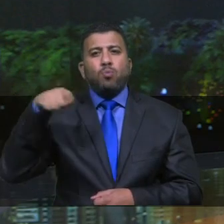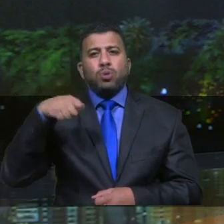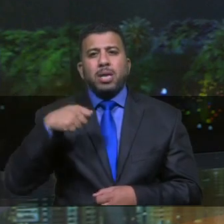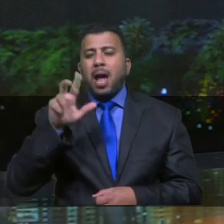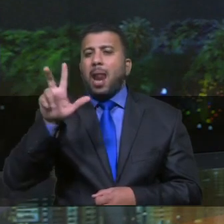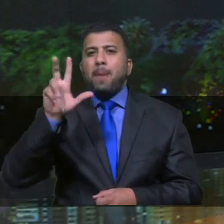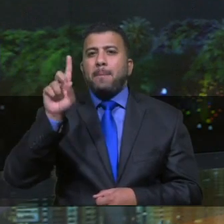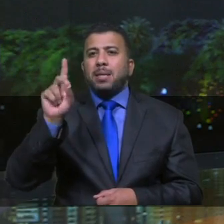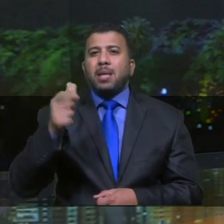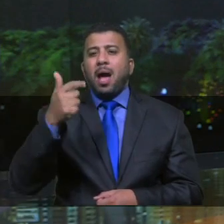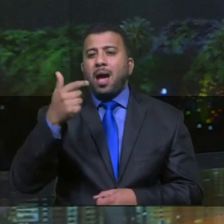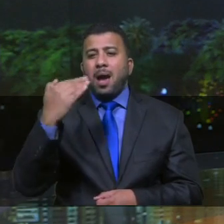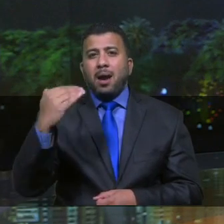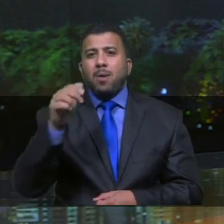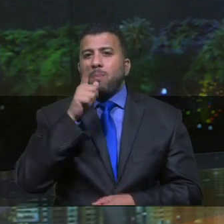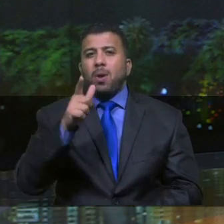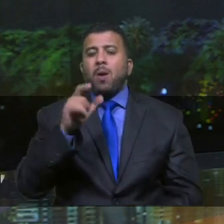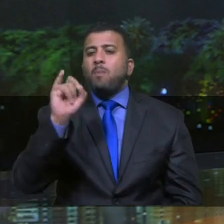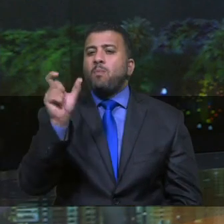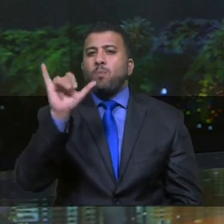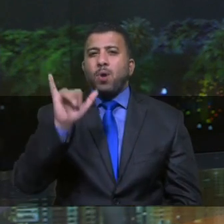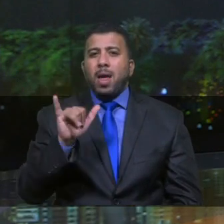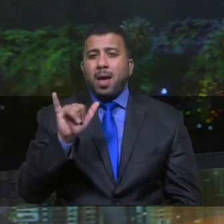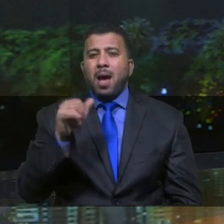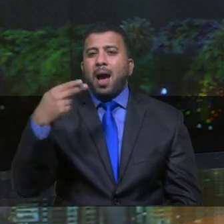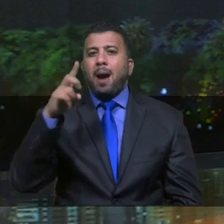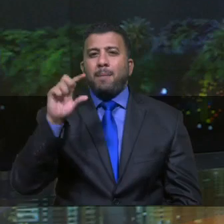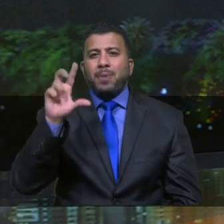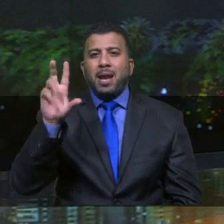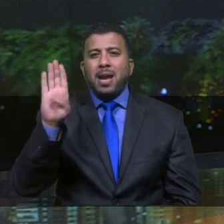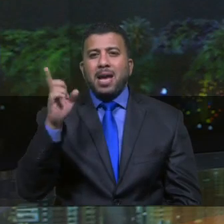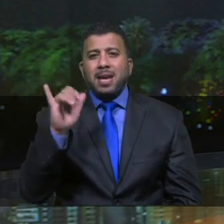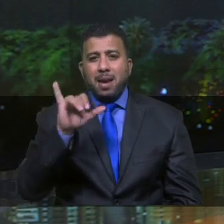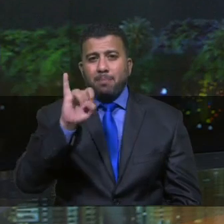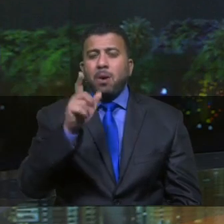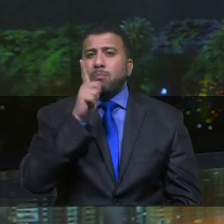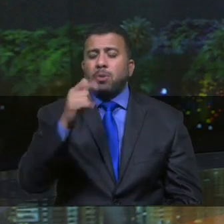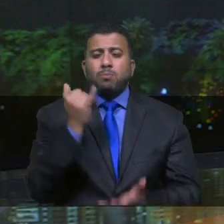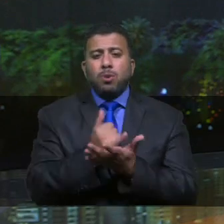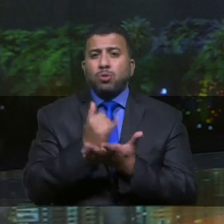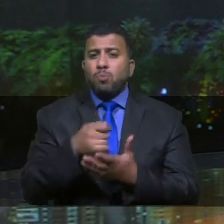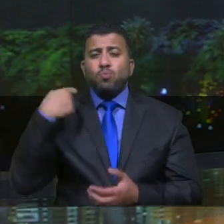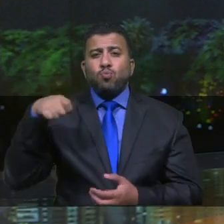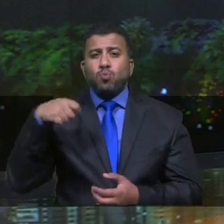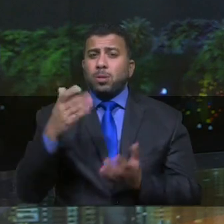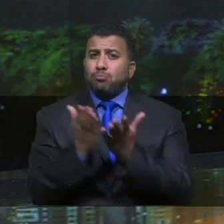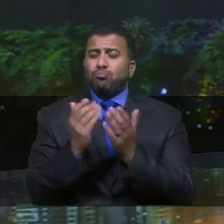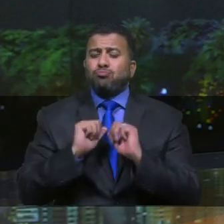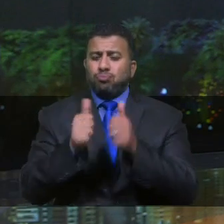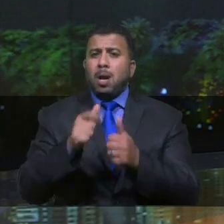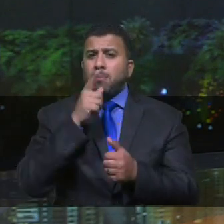بلدية البطائح ومنى عبد الكريم مدير المدينة، وذلك تكريسا لمفهوم المسؤولية المجتمعية